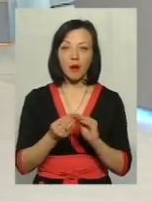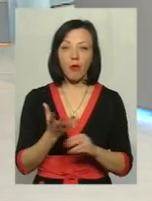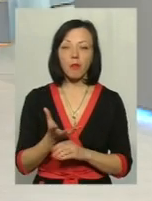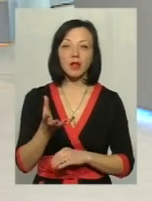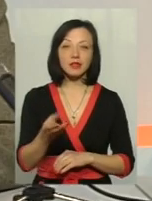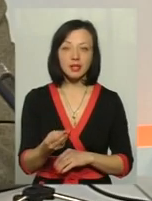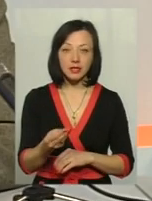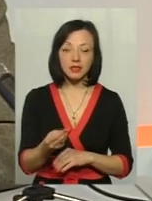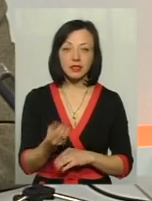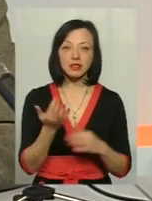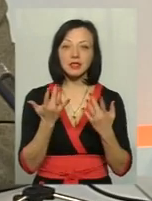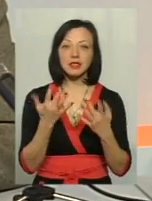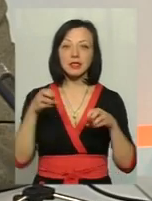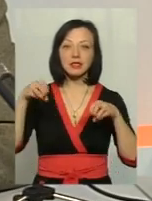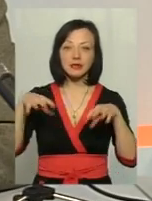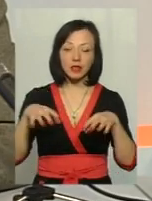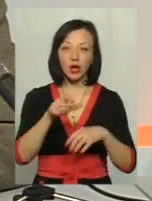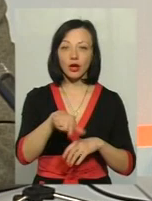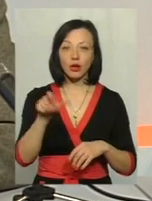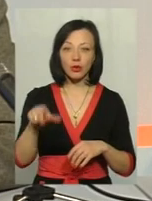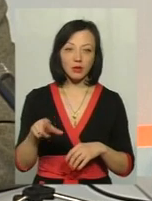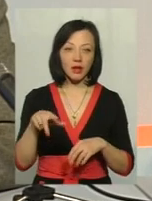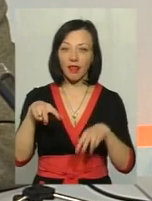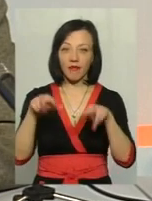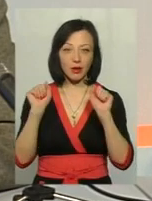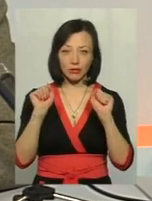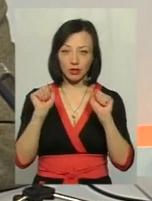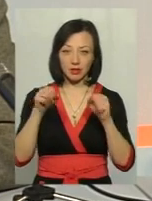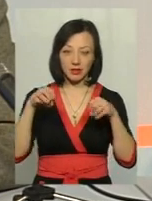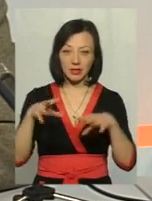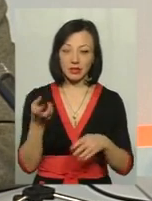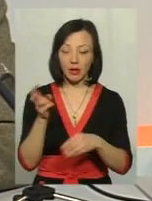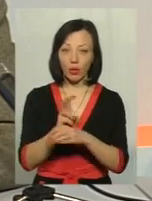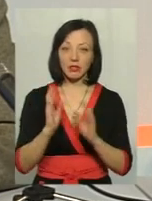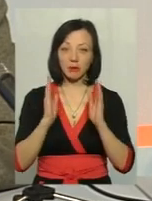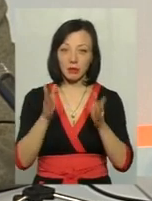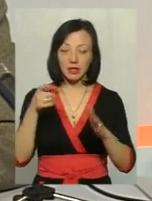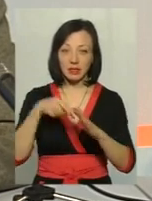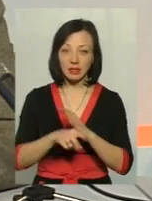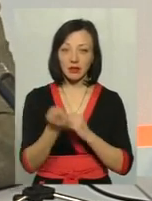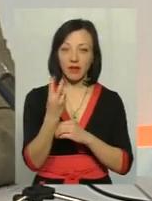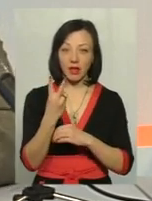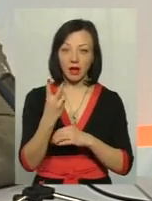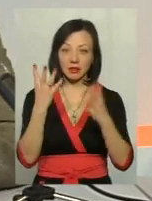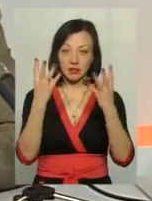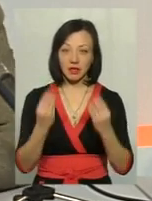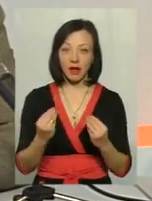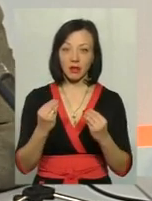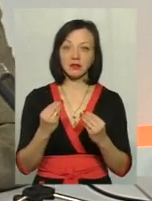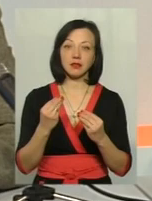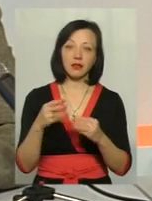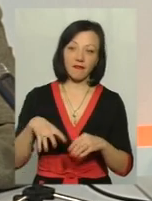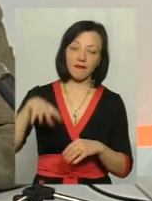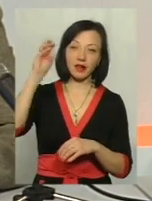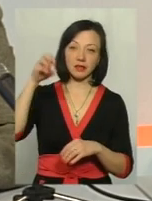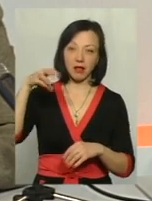оплатити, скільки вона світиться. Мешканці наші не виключають світло. Ти заходиш у під'їзд в 12 годин дня і весь на стояку